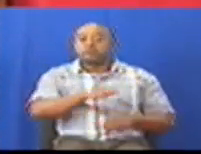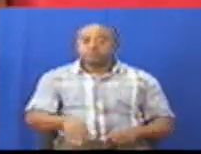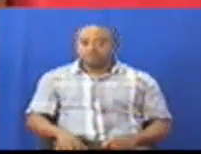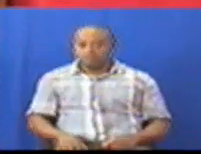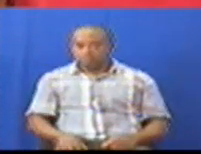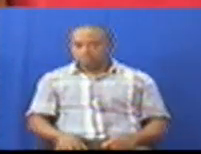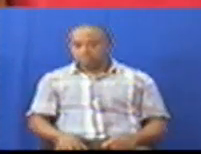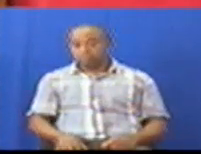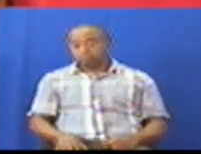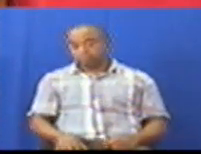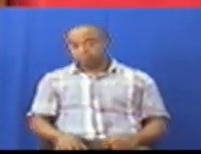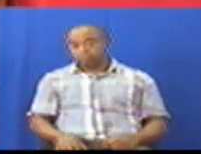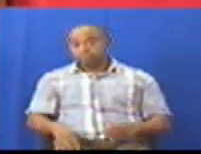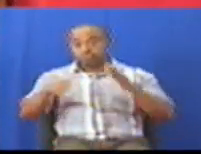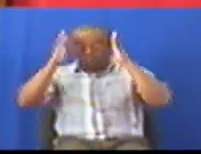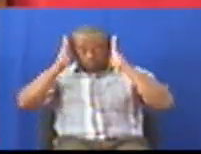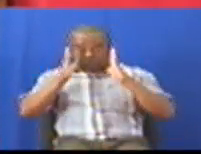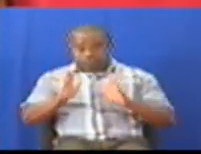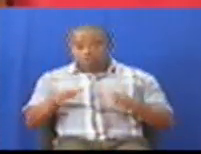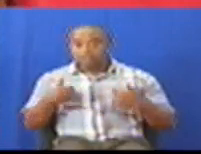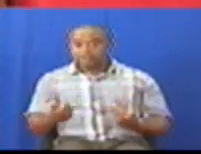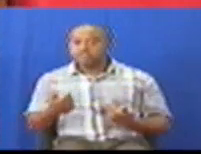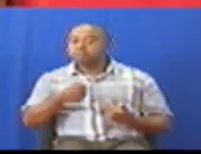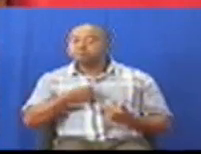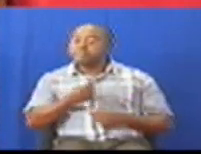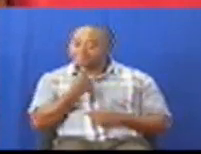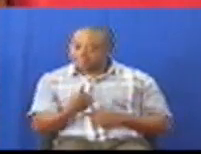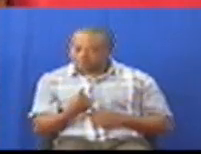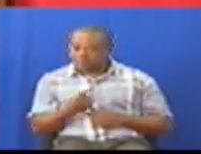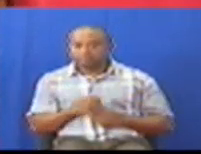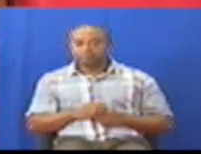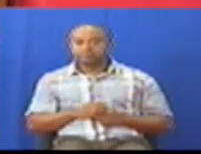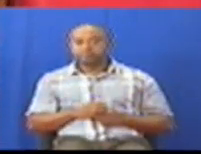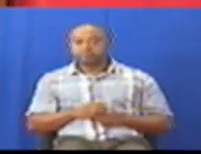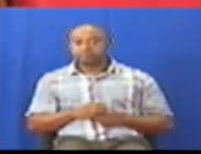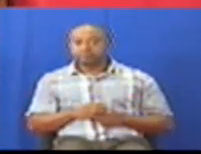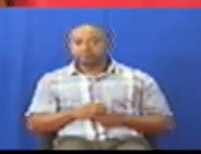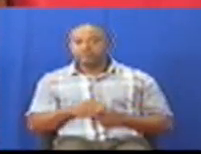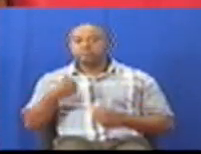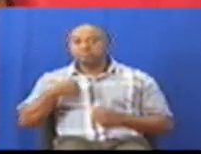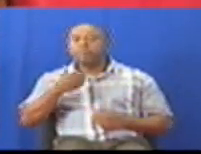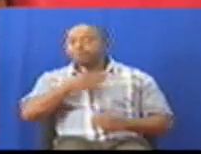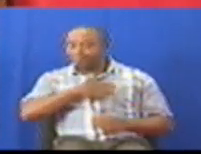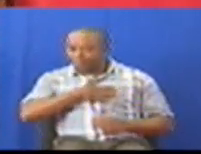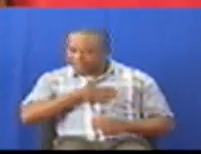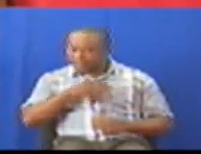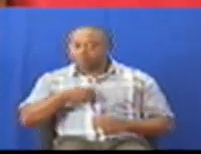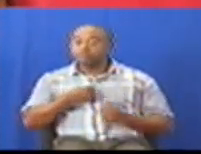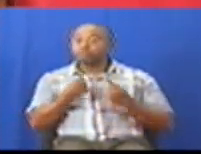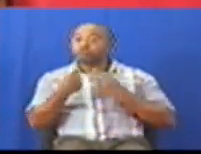Mheshimiwa naibu spika, sasa naomba niseme kwamba jamani, ningependa kusema machache